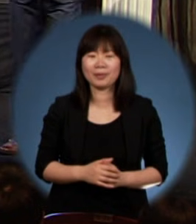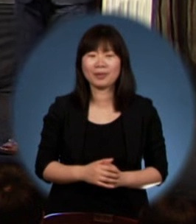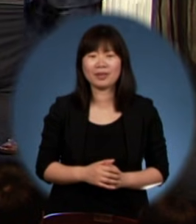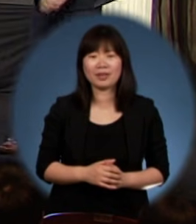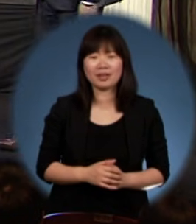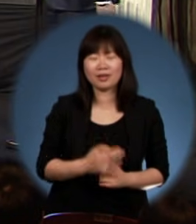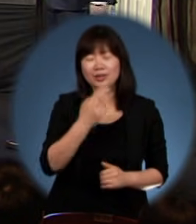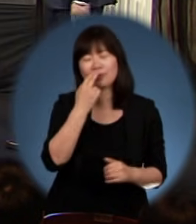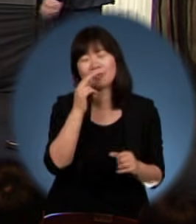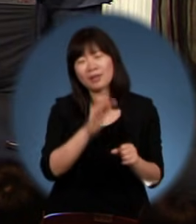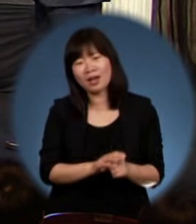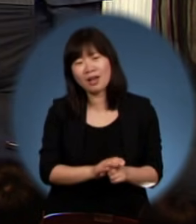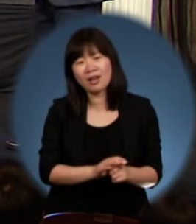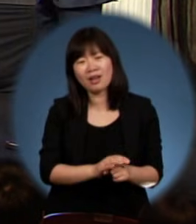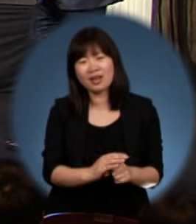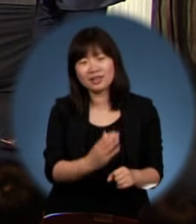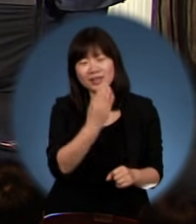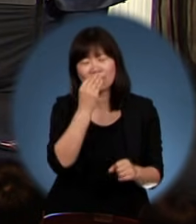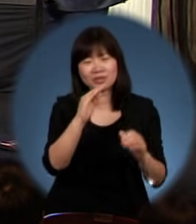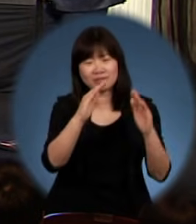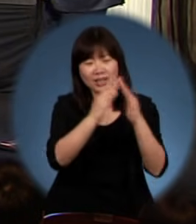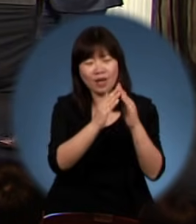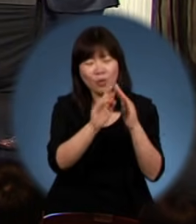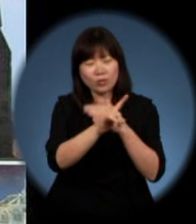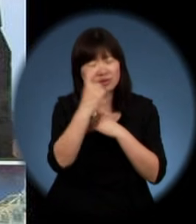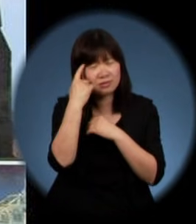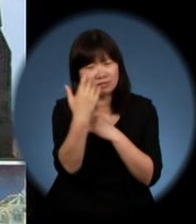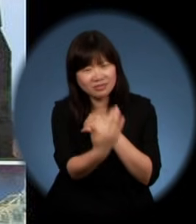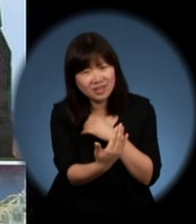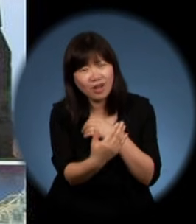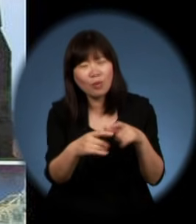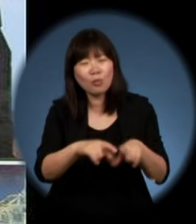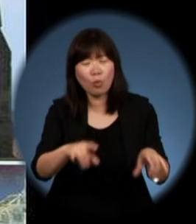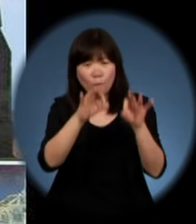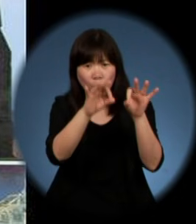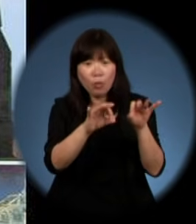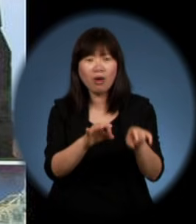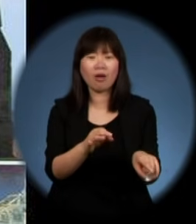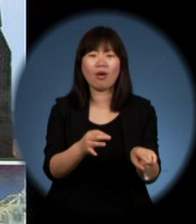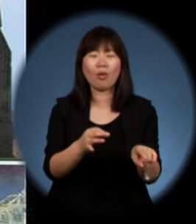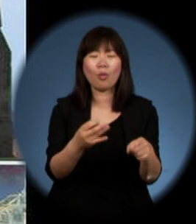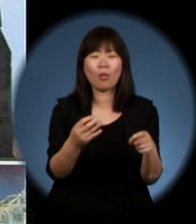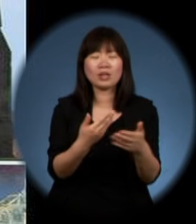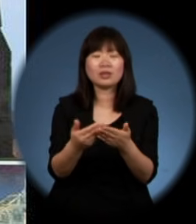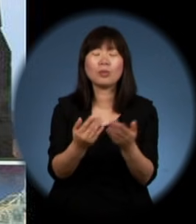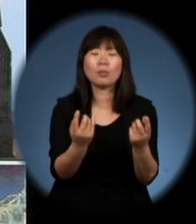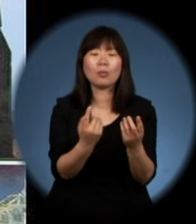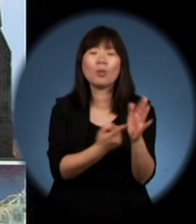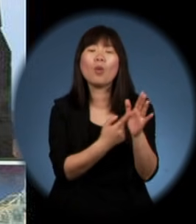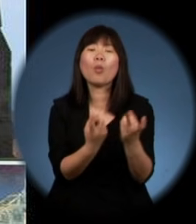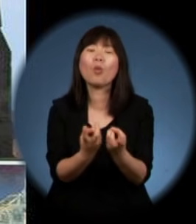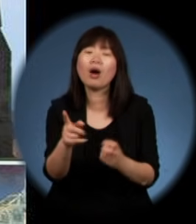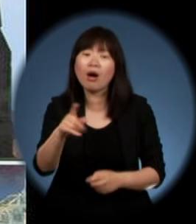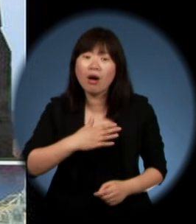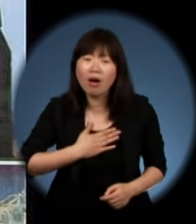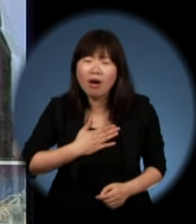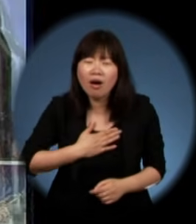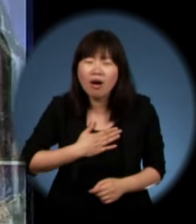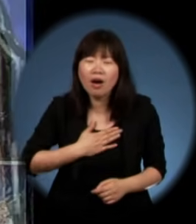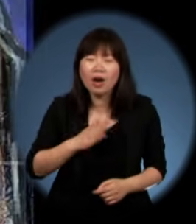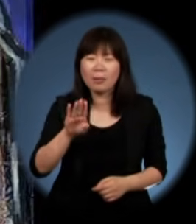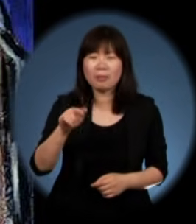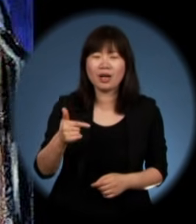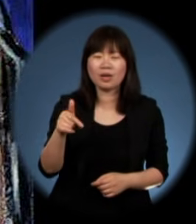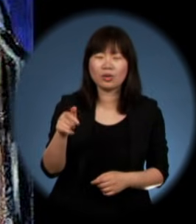예 이성당 어떻습니까 그냥 평범 오이는 상당히 에요 그런데 이 작품이 어떻게 표현 되지 않습니까 광고